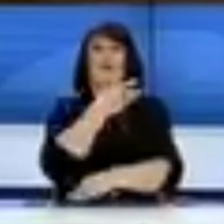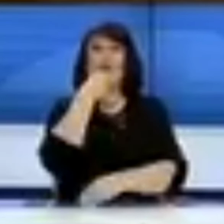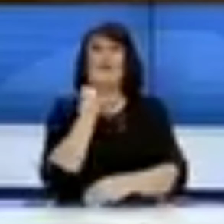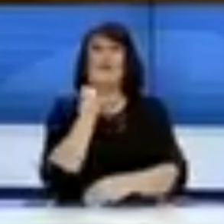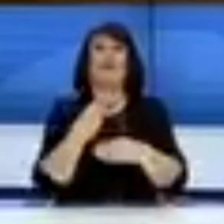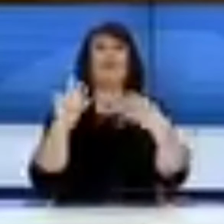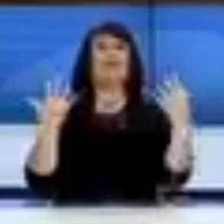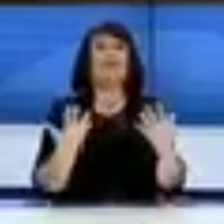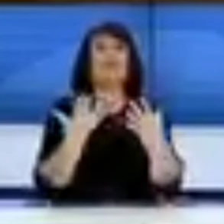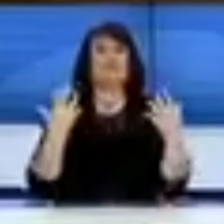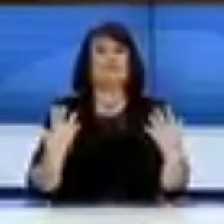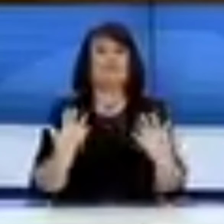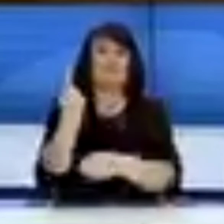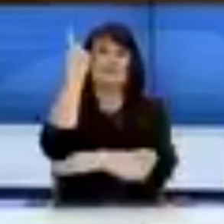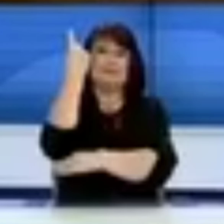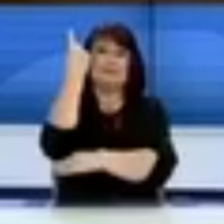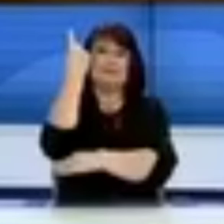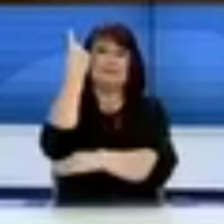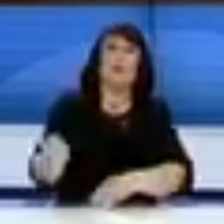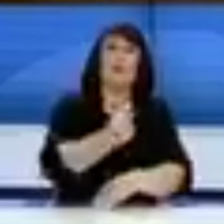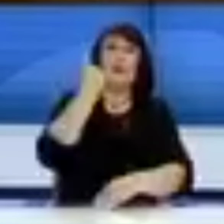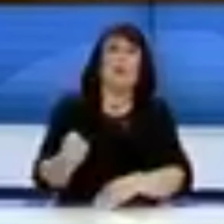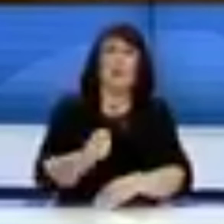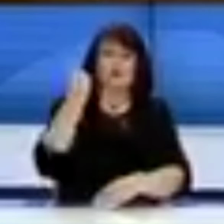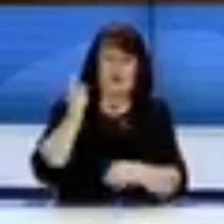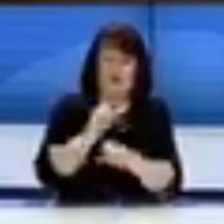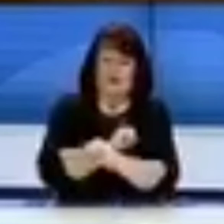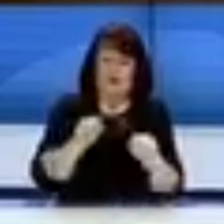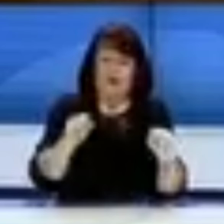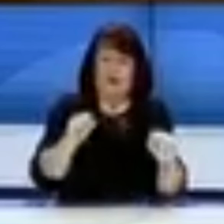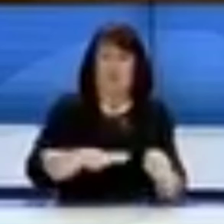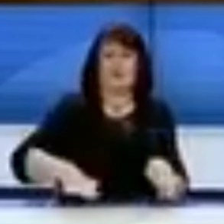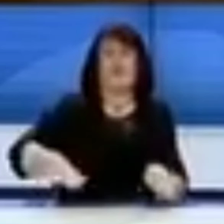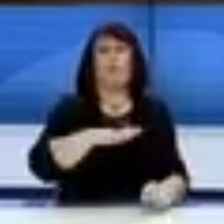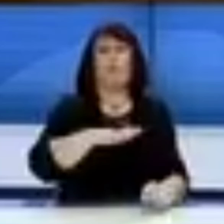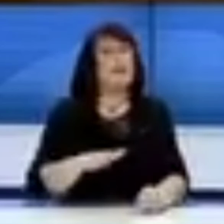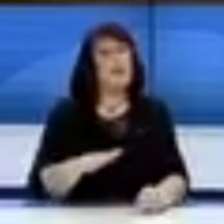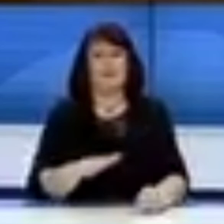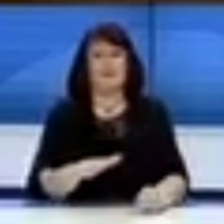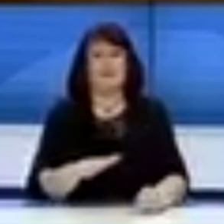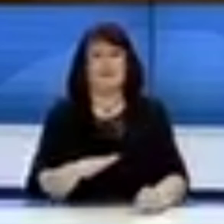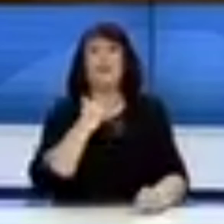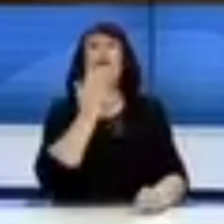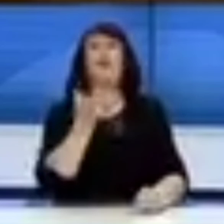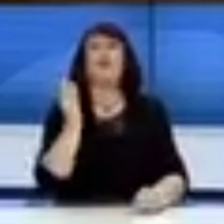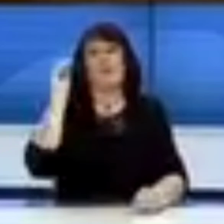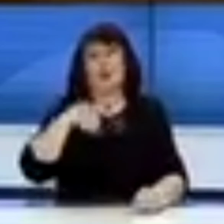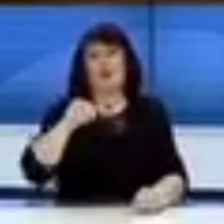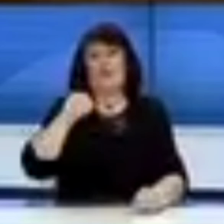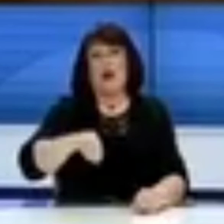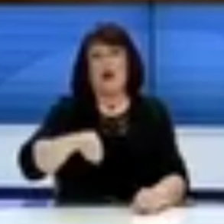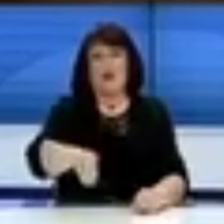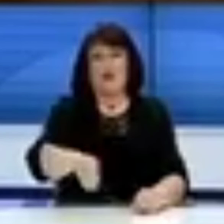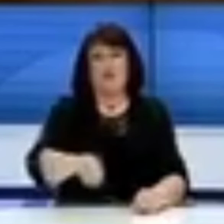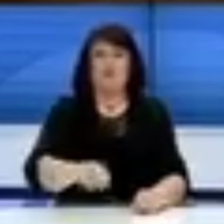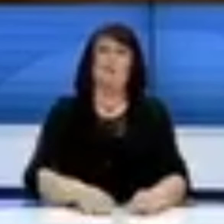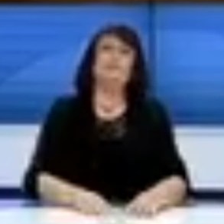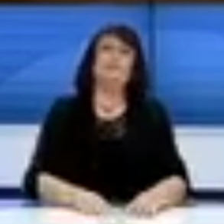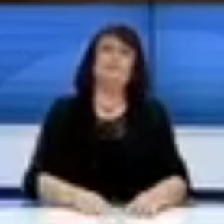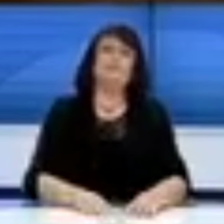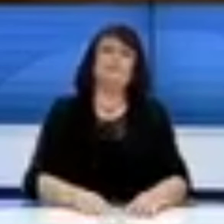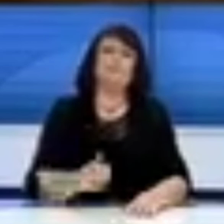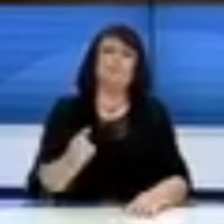περιοχές όπου μια μεγάλη ανεμογεννήτρια θα διαταράξει την ισορροπία της κλίμακας του τοπίου. Σε αυτές τις περιοχές δεν μπορούν να μπουν ανεμογεννήτριες. Υπάρχουν άλλες